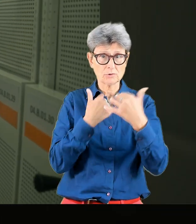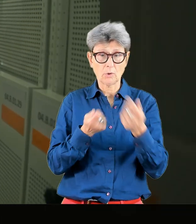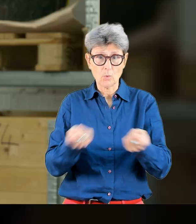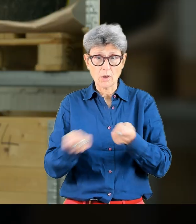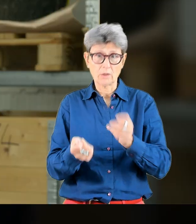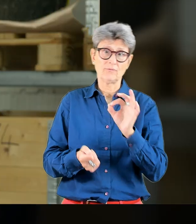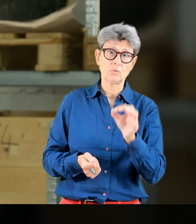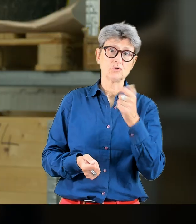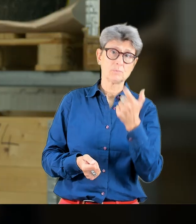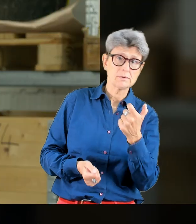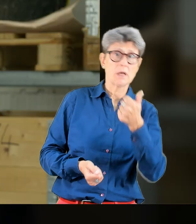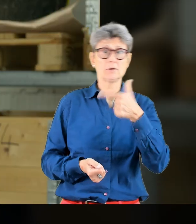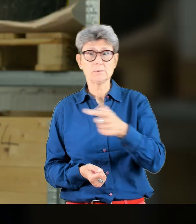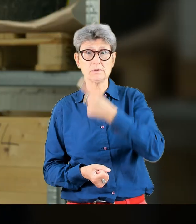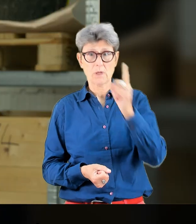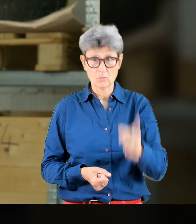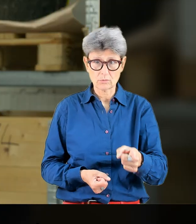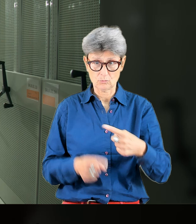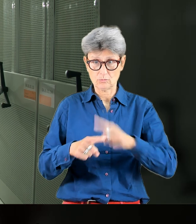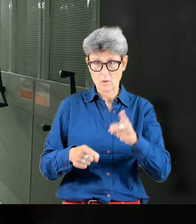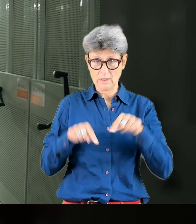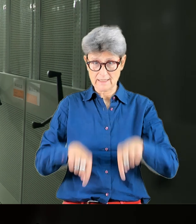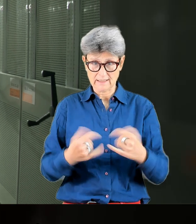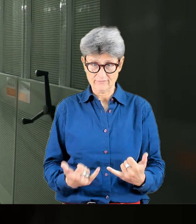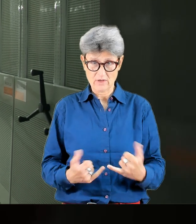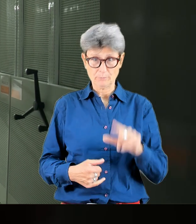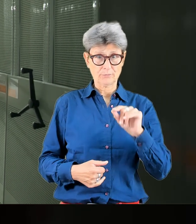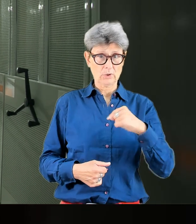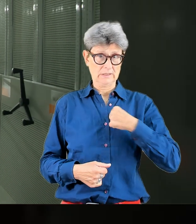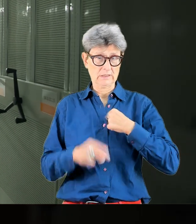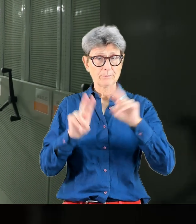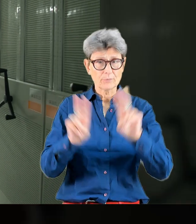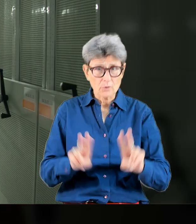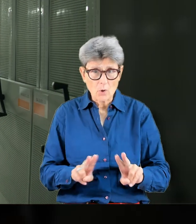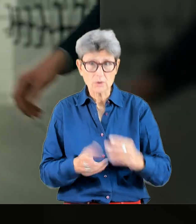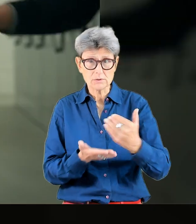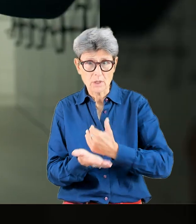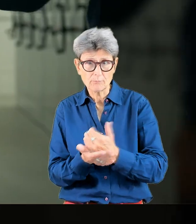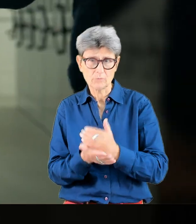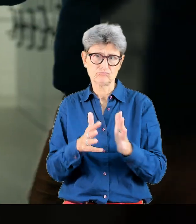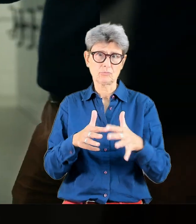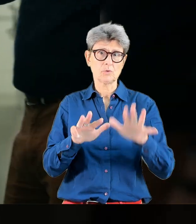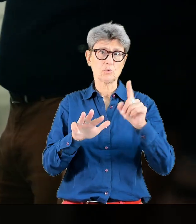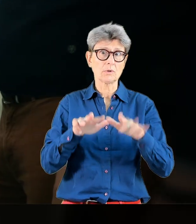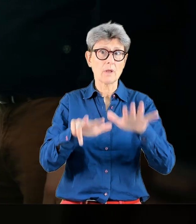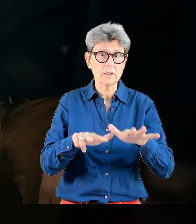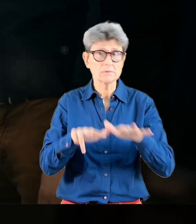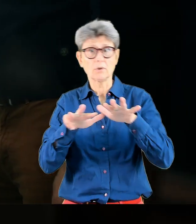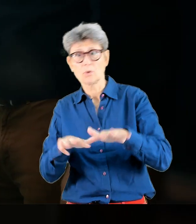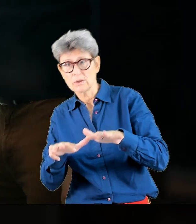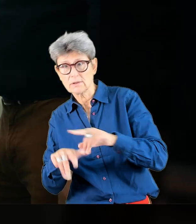Museum für Hamburgische Geschichte Kurator fürs 20. und 21. Jahrhundert sowie für Hamburg in der Gegenwart. Das heißt, ich betreue die